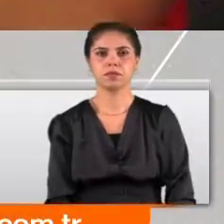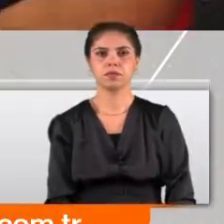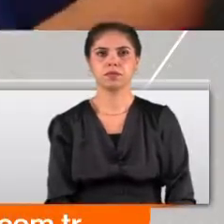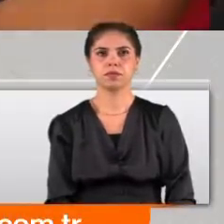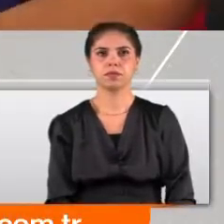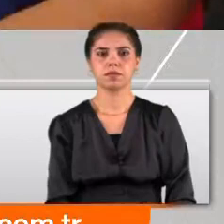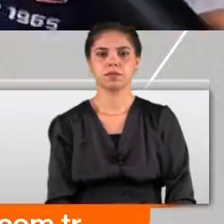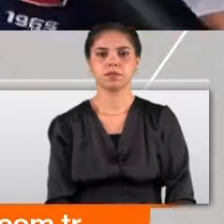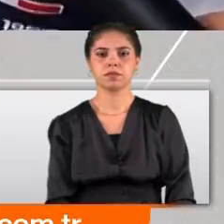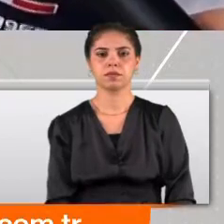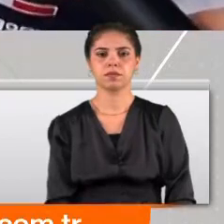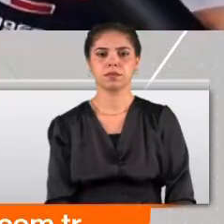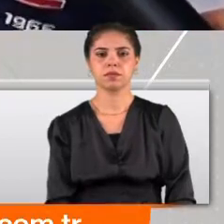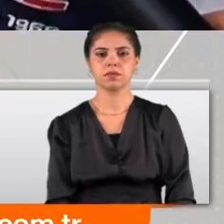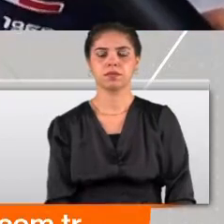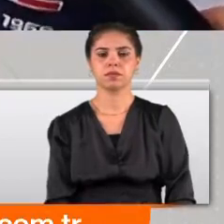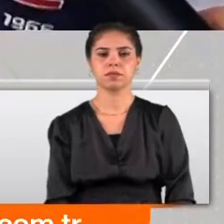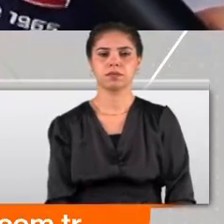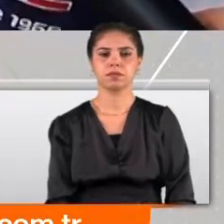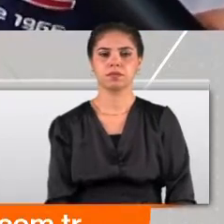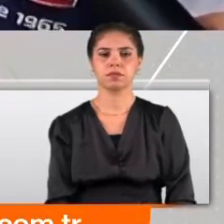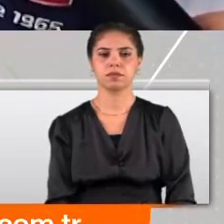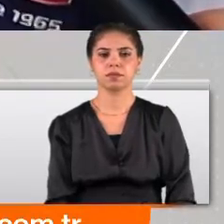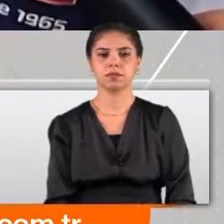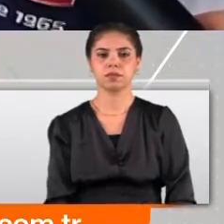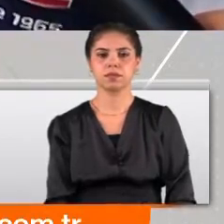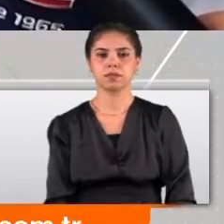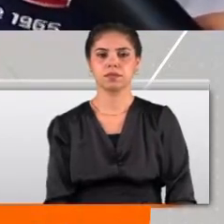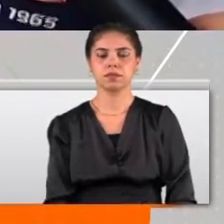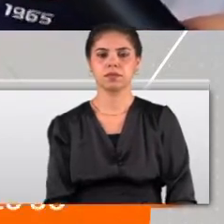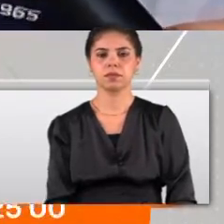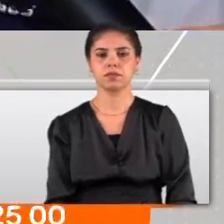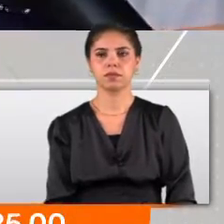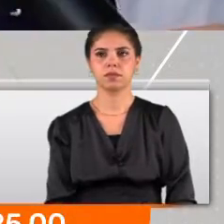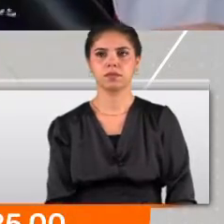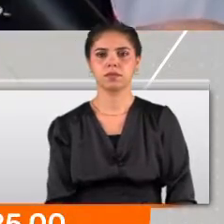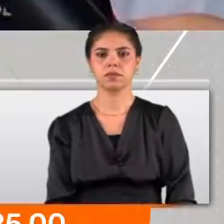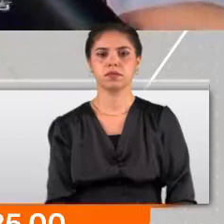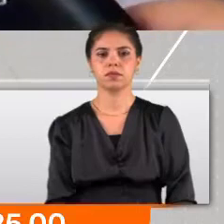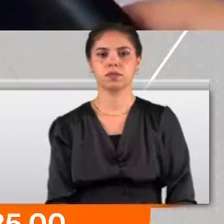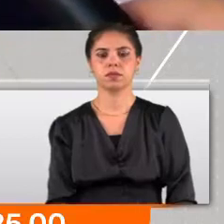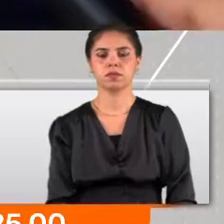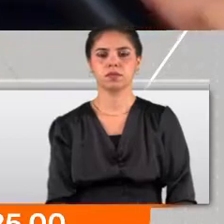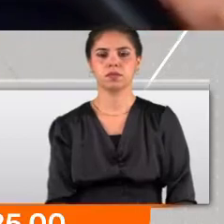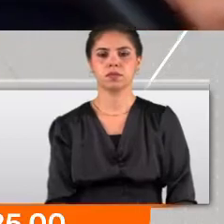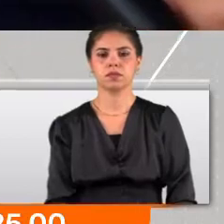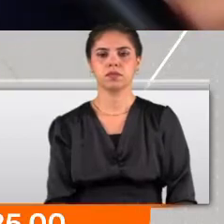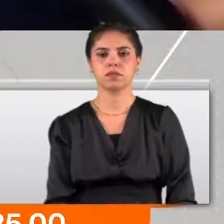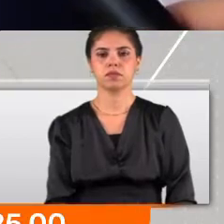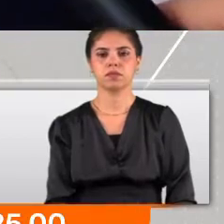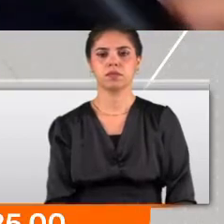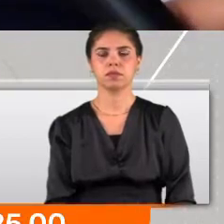faturalar ödüyoruz. 2021 Temmuz ayında 600 euro ödediğim fatura bu yıl aynı dönemde yaklaşık 2400 euro